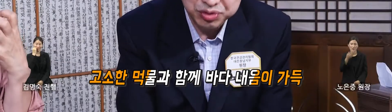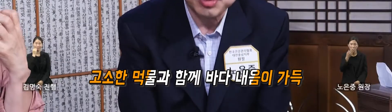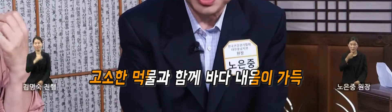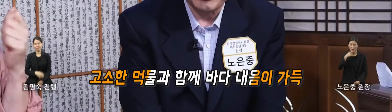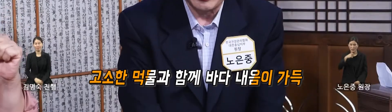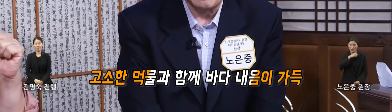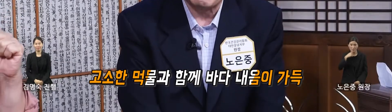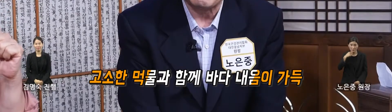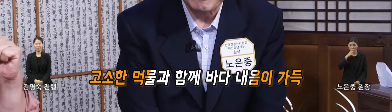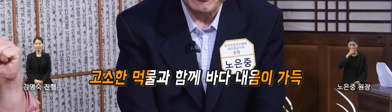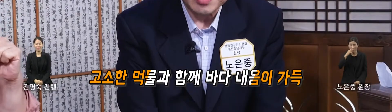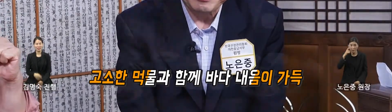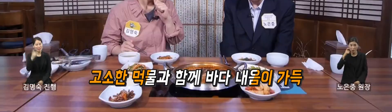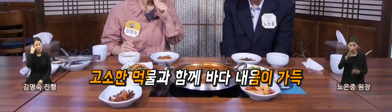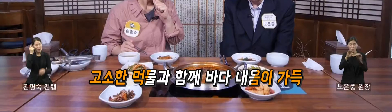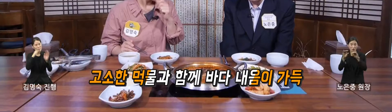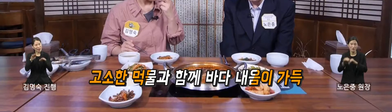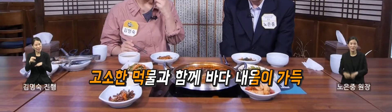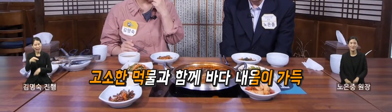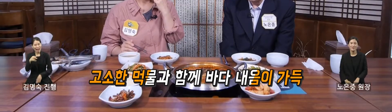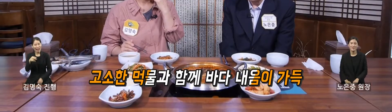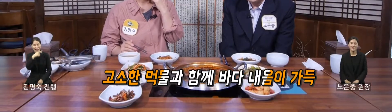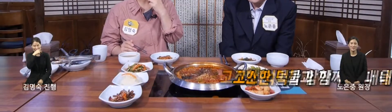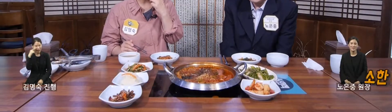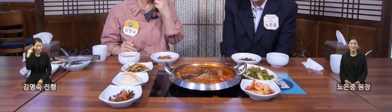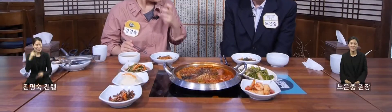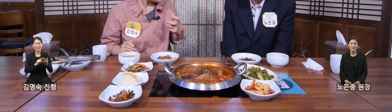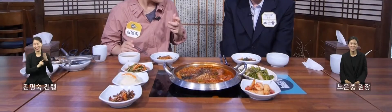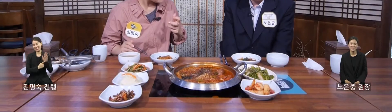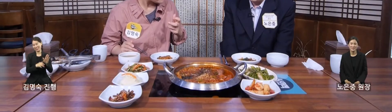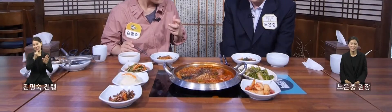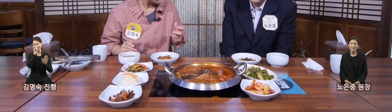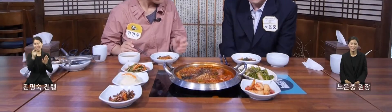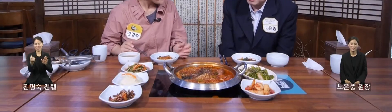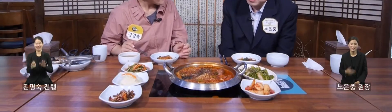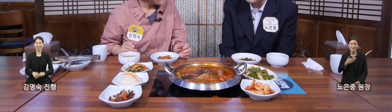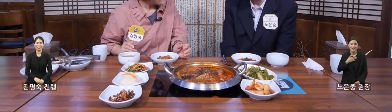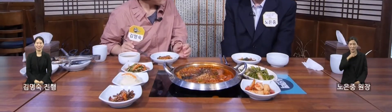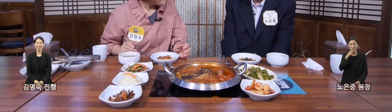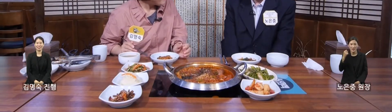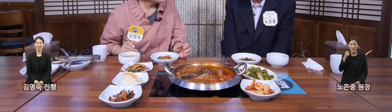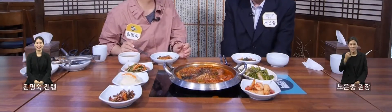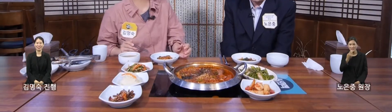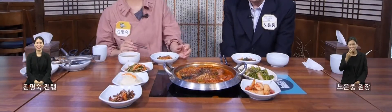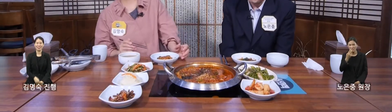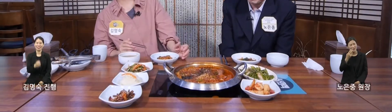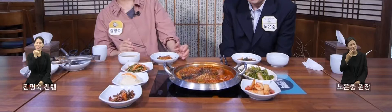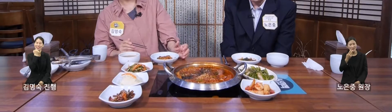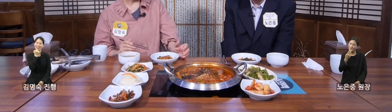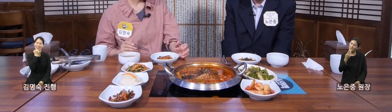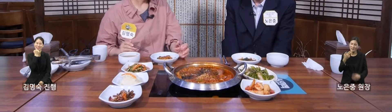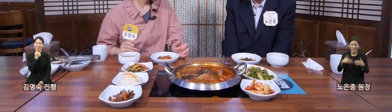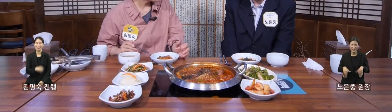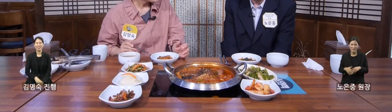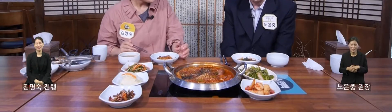고소하고 부드러운데요. 살짝 바다내음이 좀 살짝 바다내음이 좀 나죠. 제가 맛이라든지 냄새에 좀 약해가지고 그 내음이나